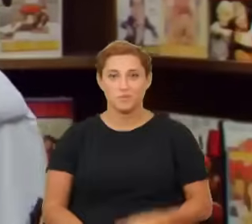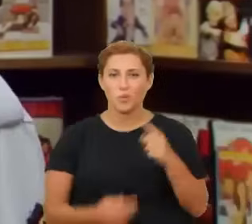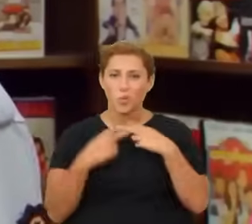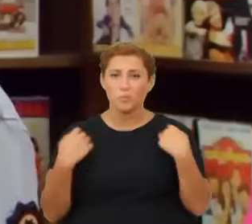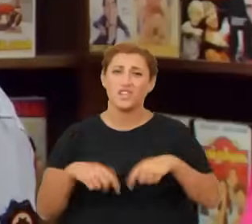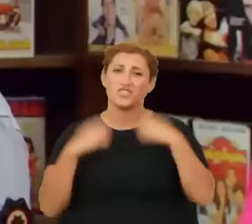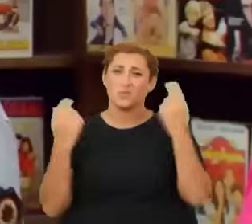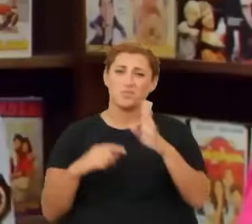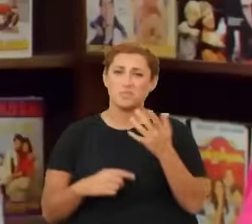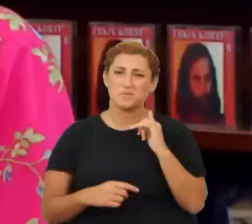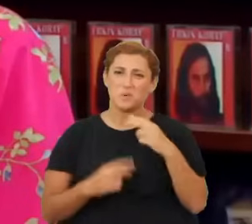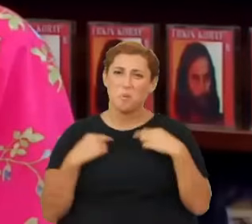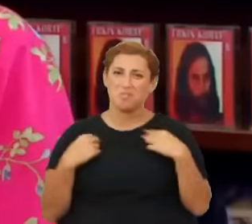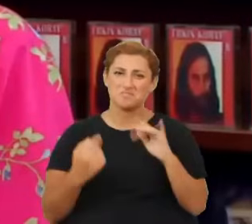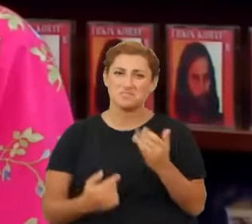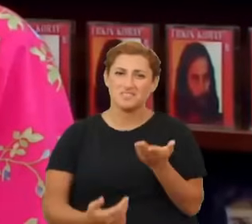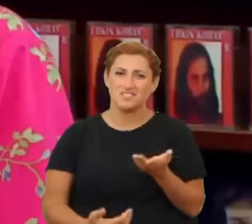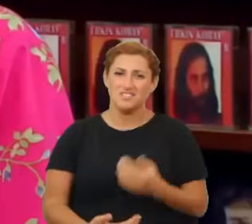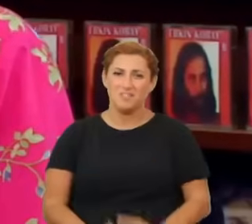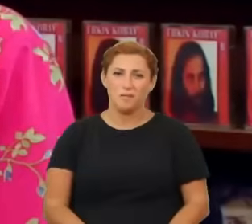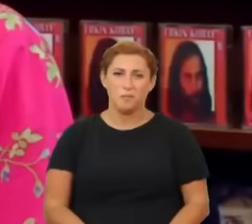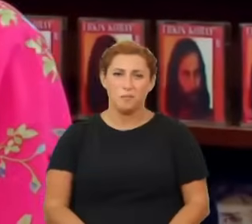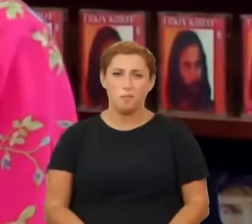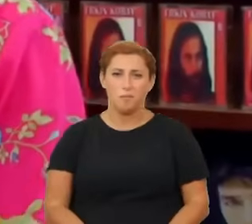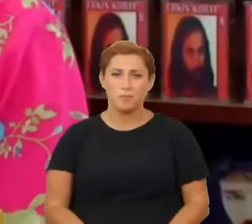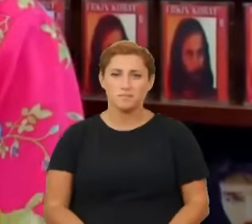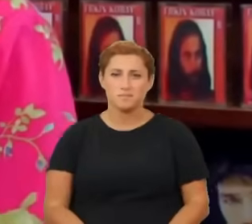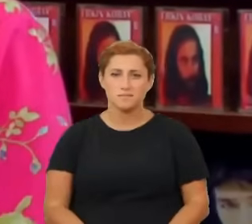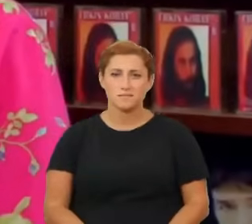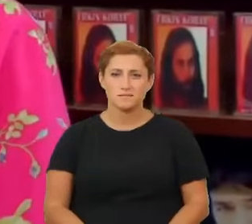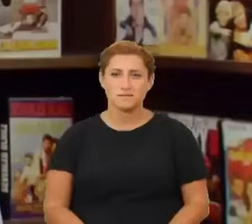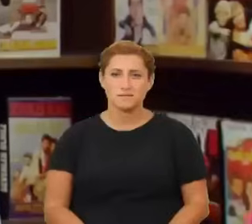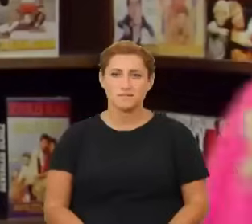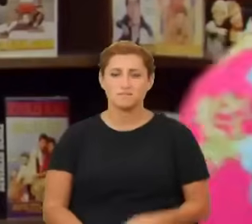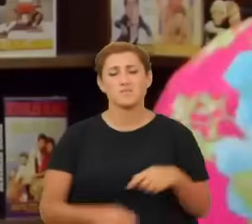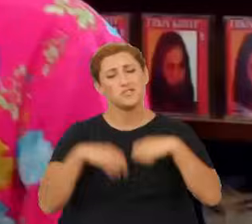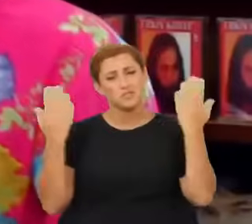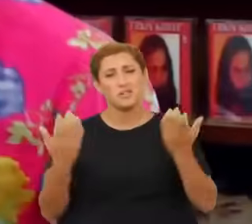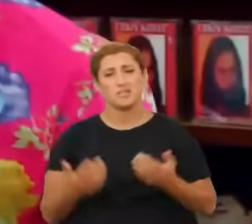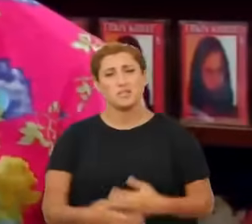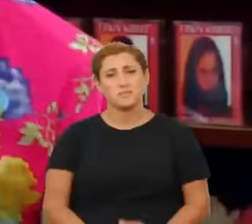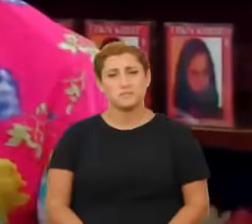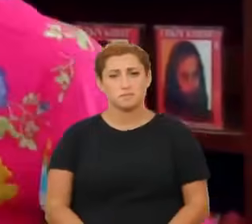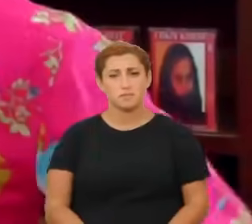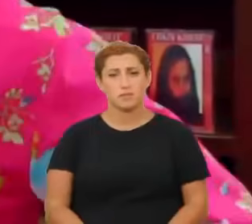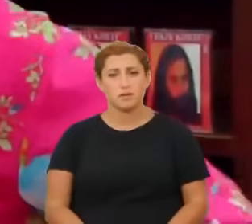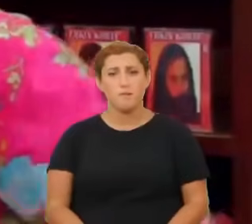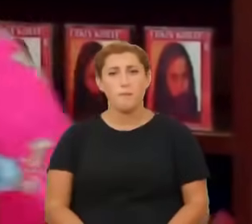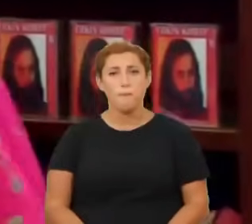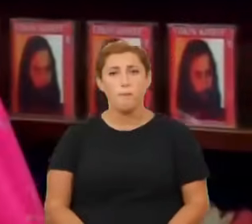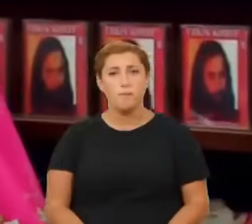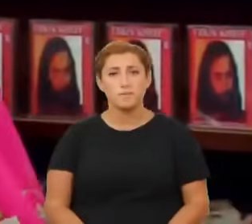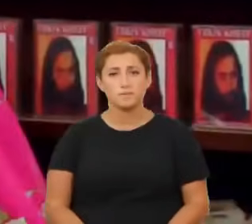O gömleği de çıkar ya. Bu ne biçim gömlek öyle? Ergun nesi varmış diye gömleğe baktı. Çıkar o gömleği ya.